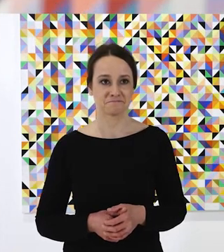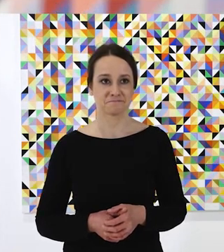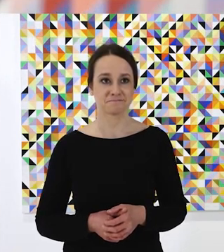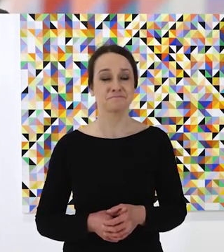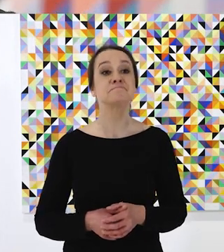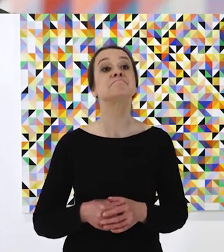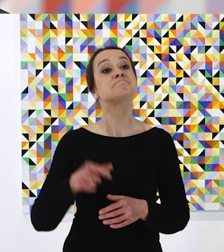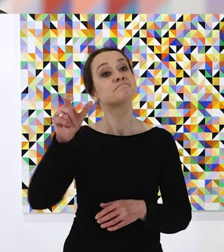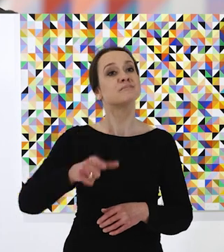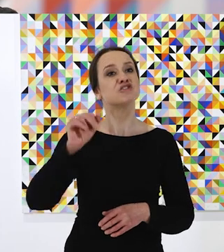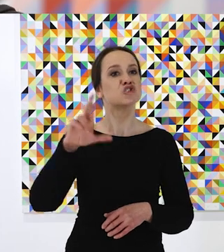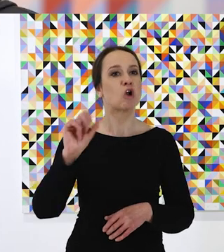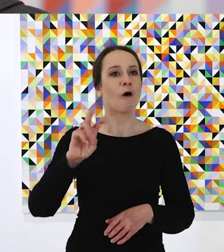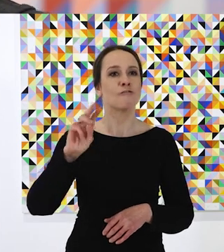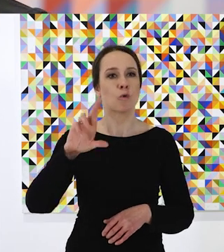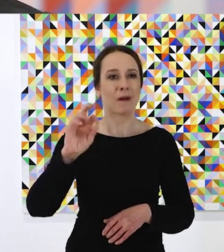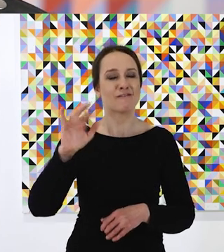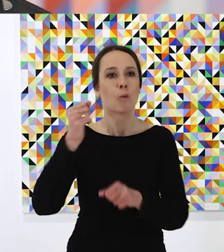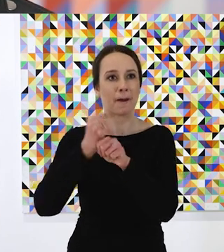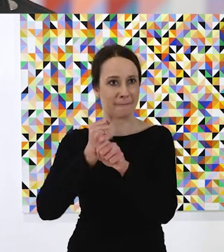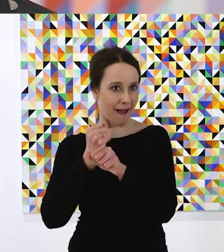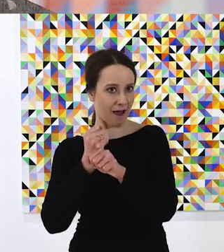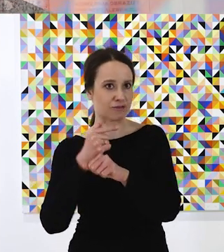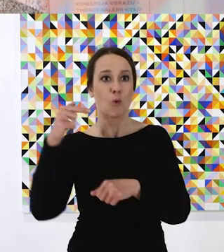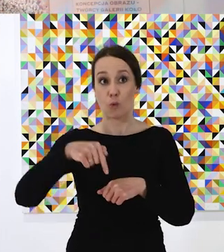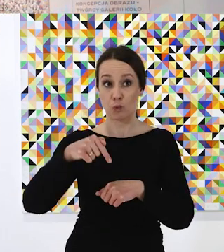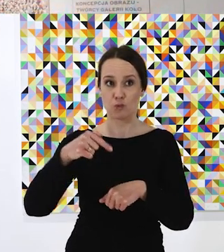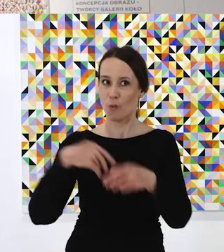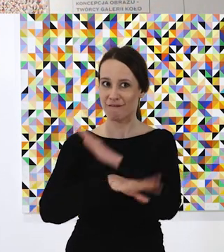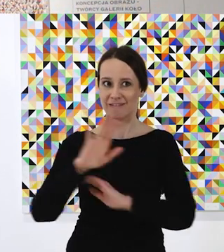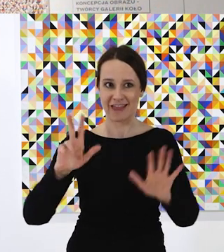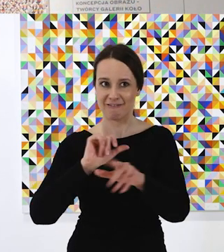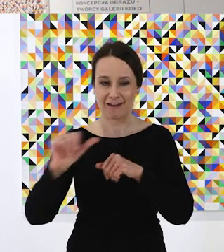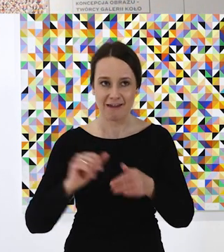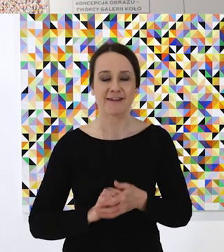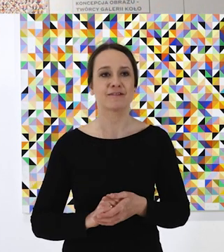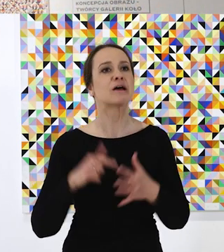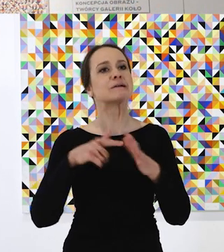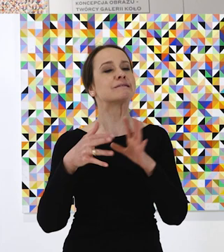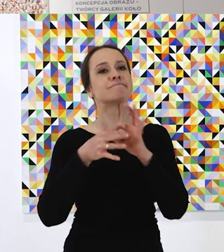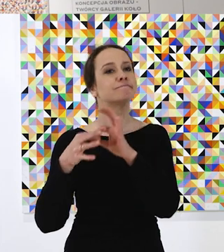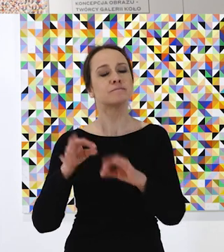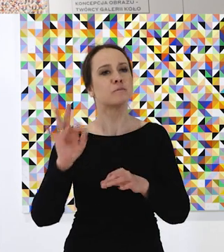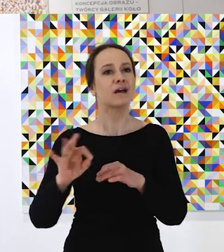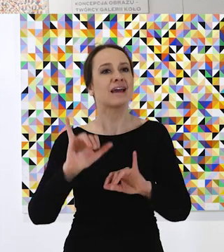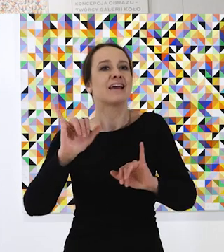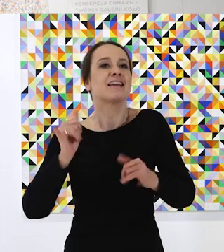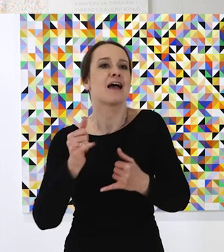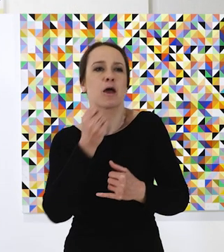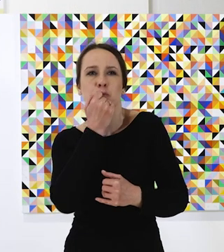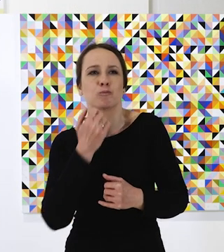kolejna praca krzysztofa wróblewskiego prezentowana obecnej wystawie nawiązuje do jego zamiłowaniu